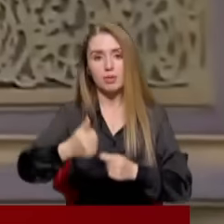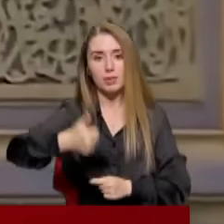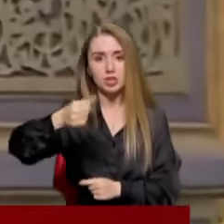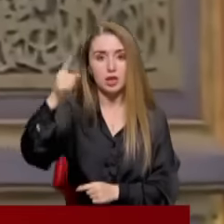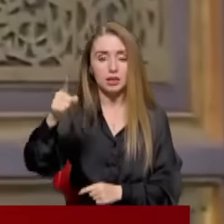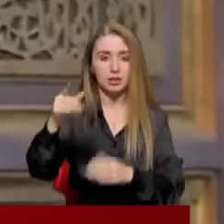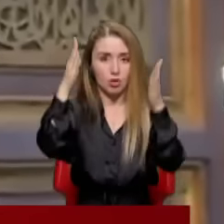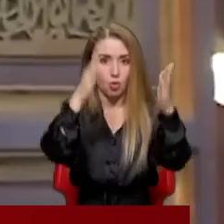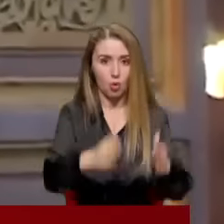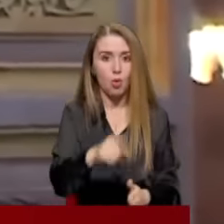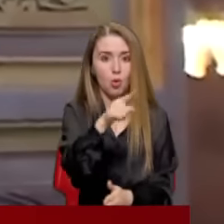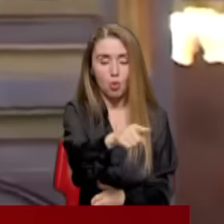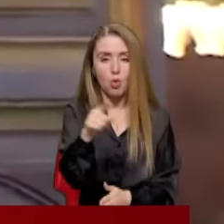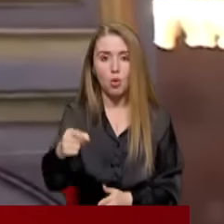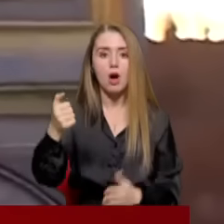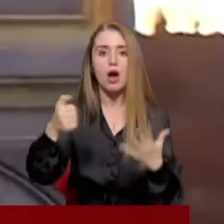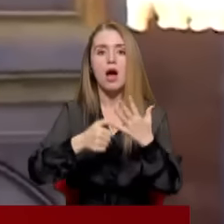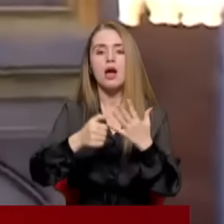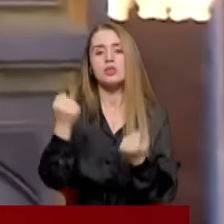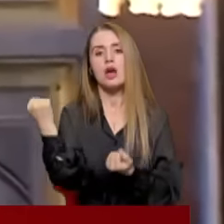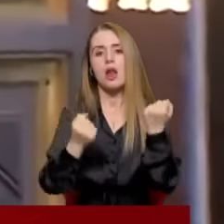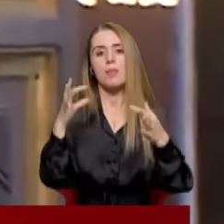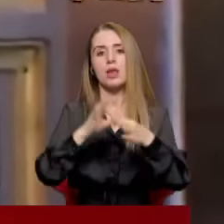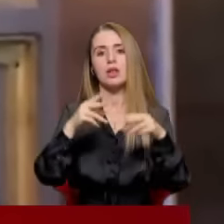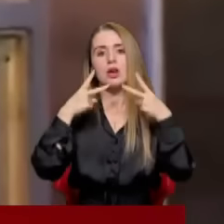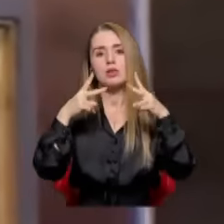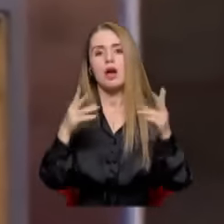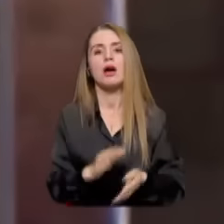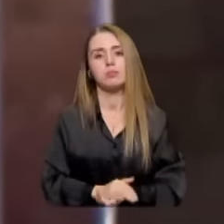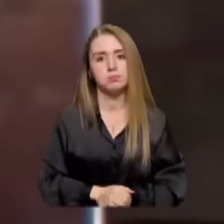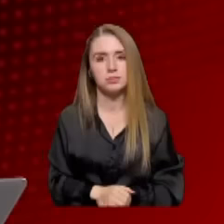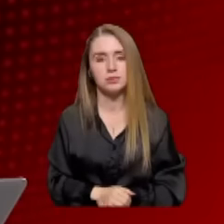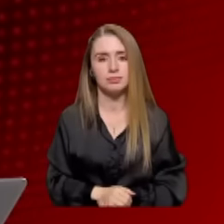Ali Erbaş da 6. makam arabası ile ilgili bir açıklama yapmadı.